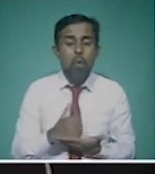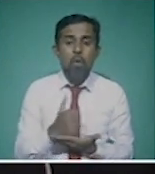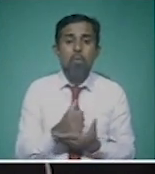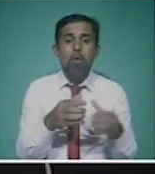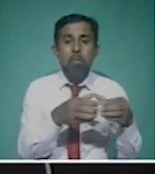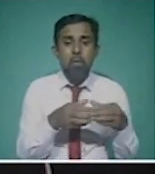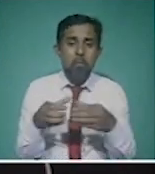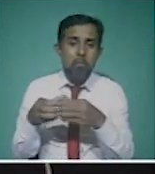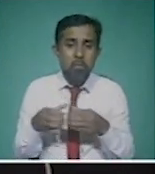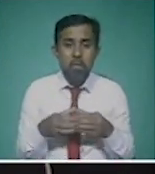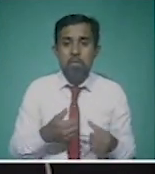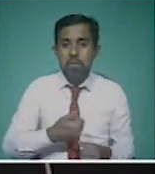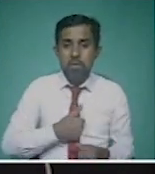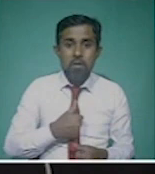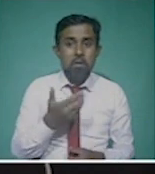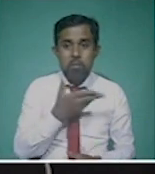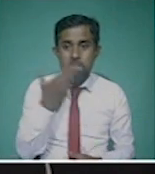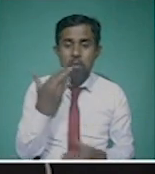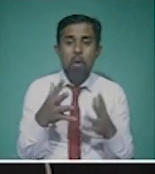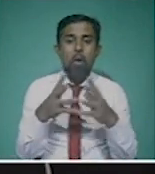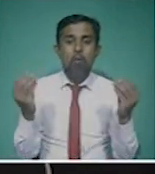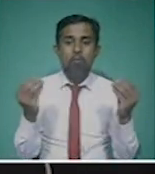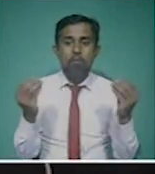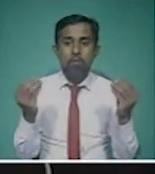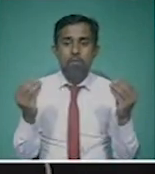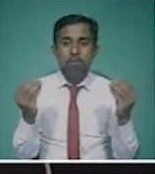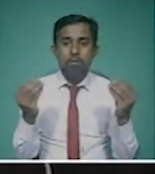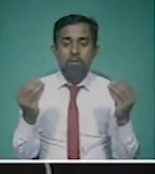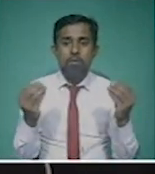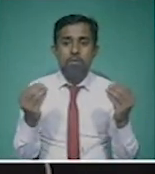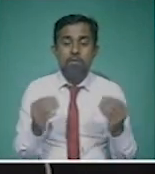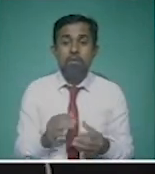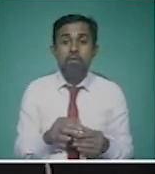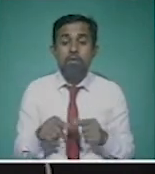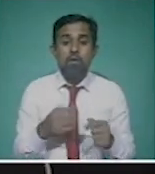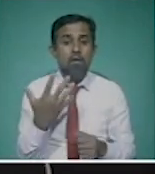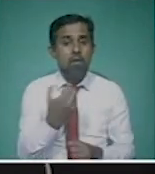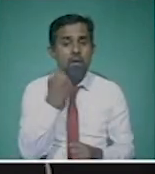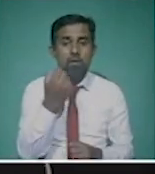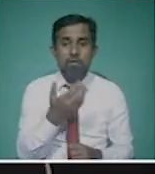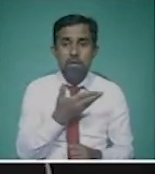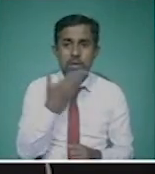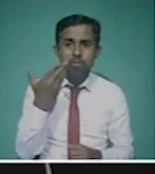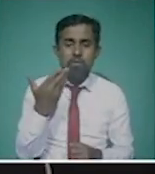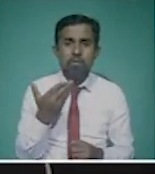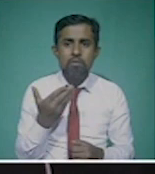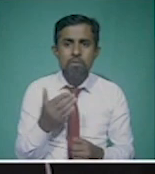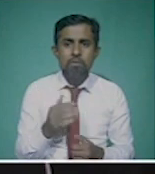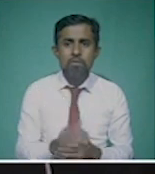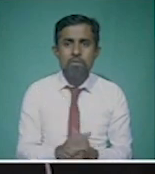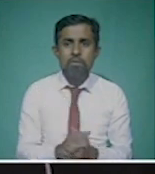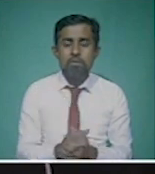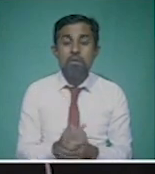விரைவிலே பெற்றுத்தருவதற்கான முயற்சியை உளப்பூர்வமாக ஜனாதிபதி எடுப்பார் தரப்புகளையும் அரவணைத்துக் கொண்டு